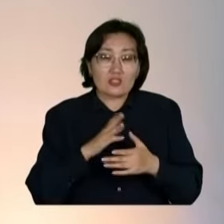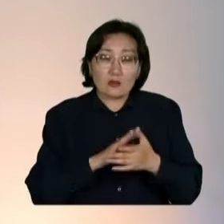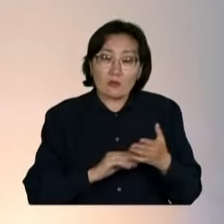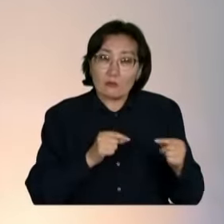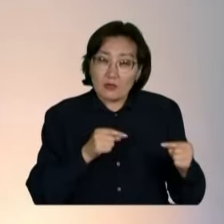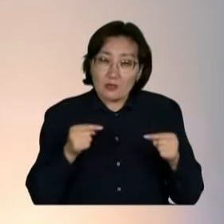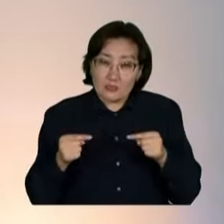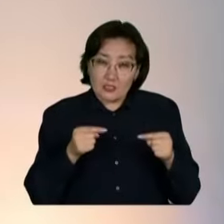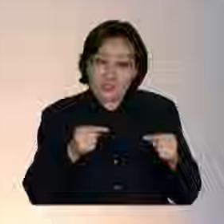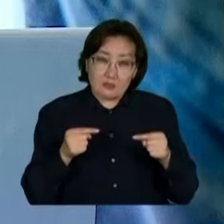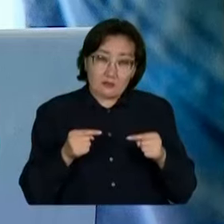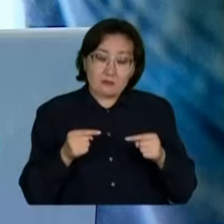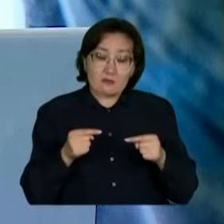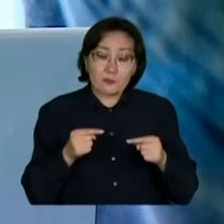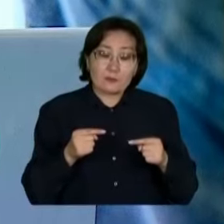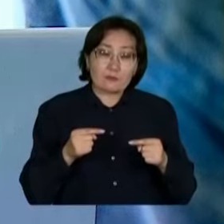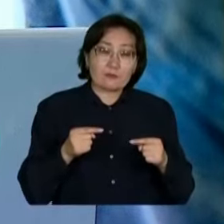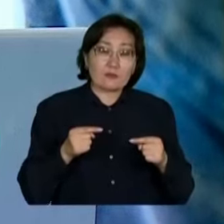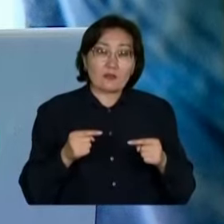бір-біріне деген